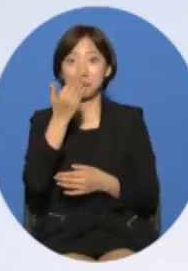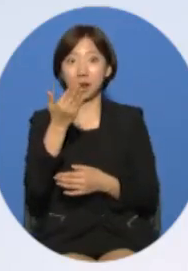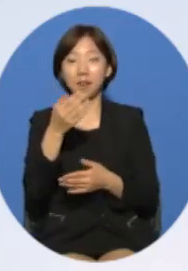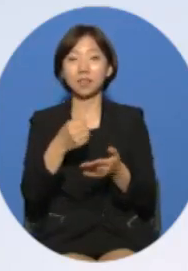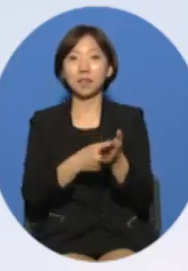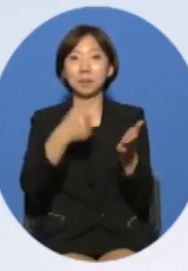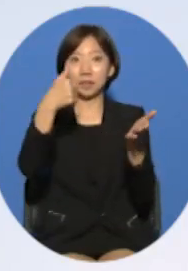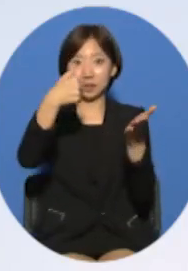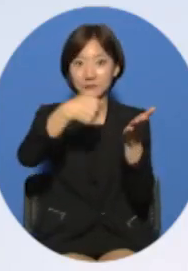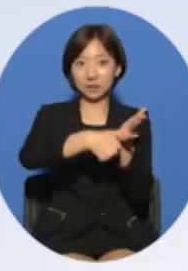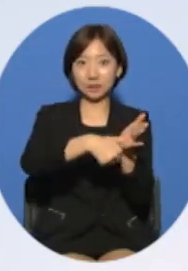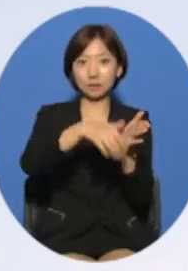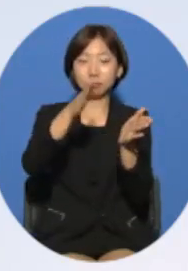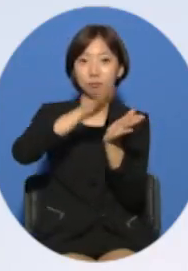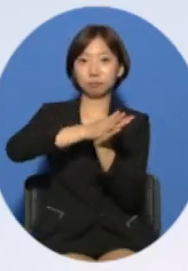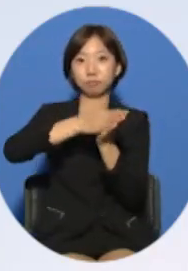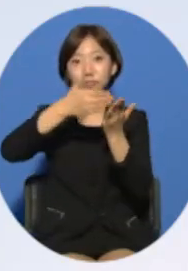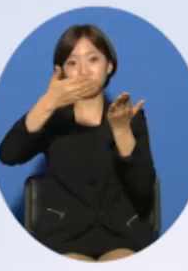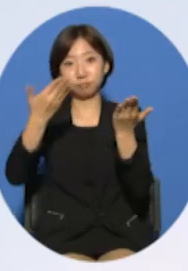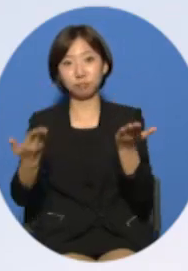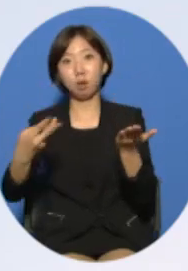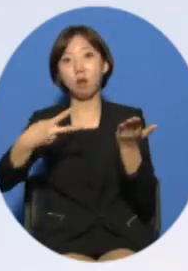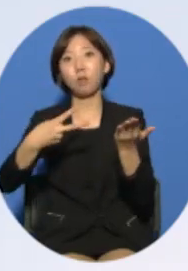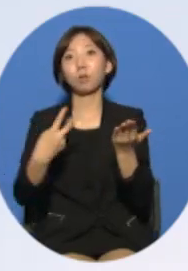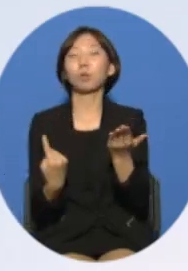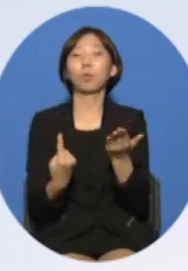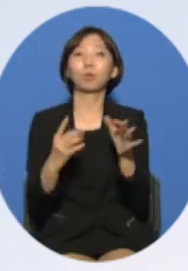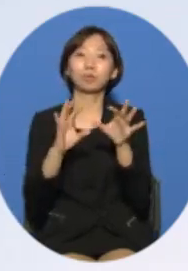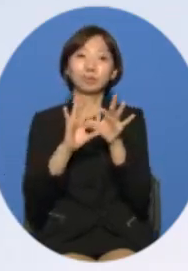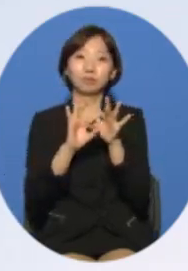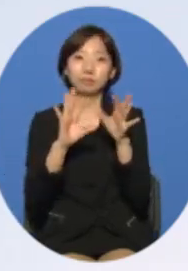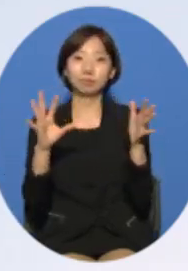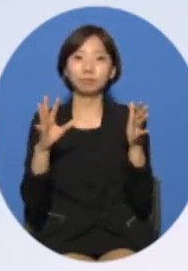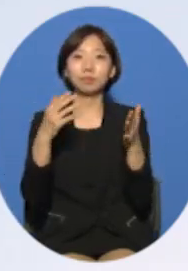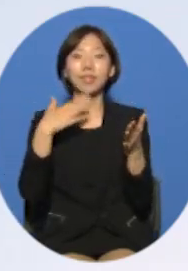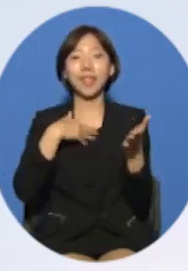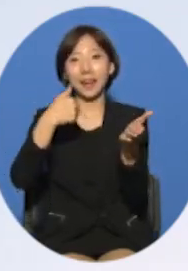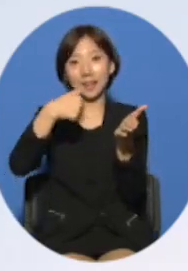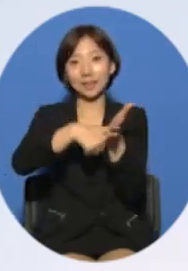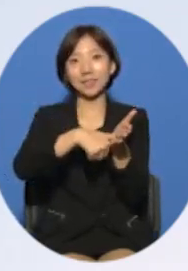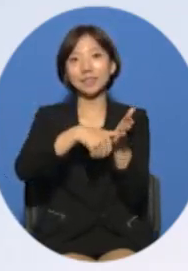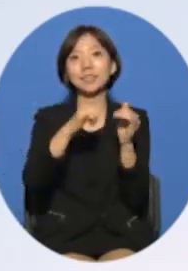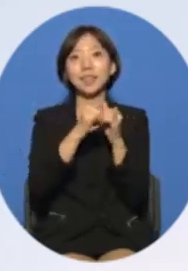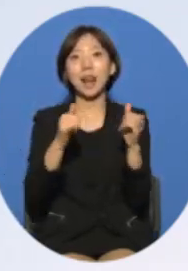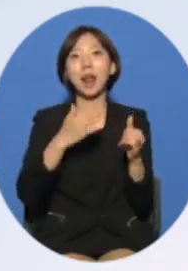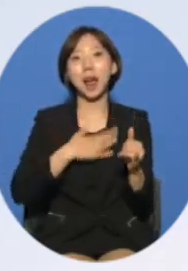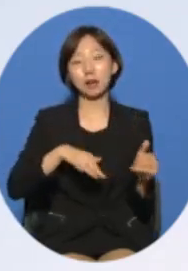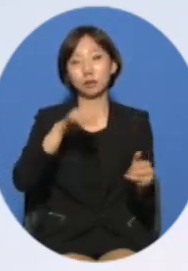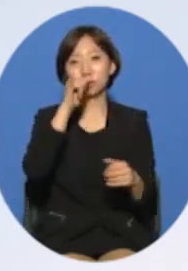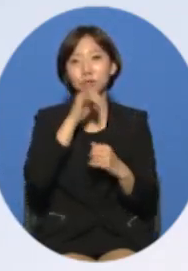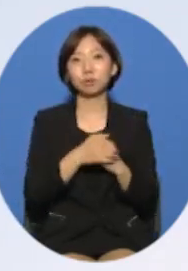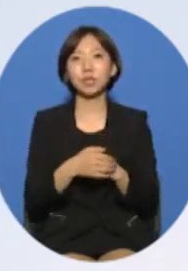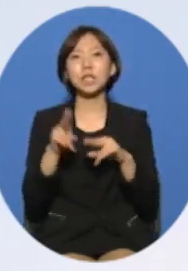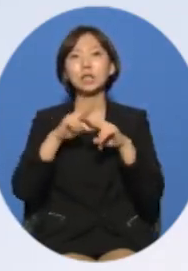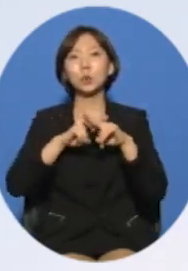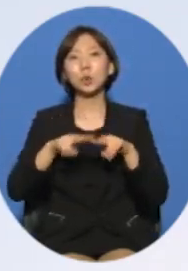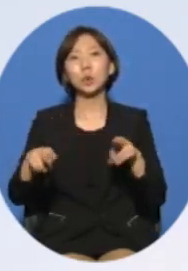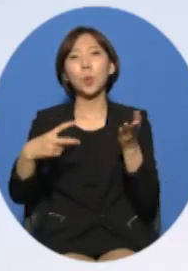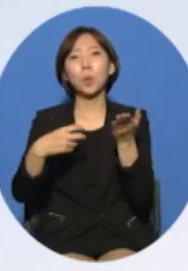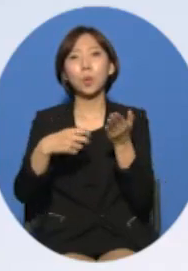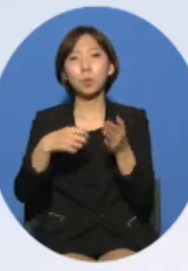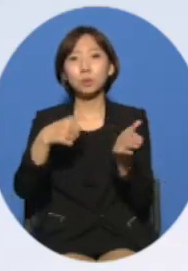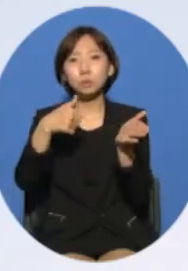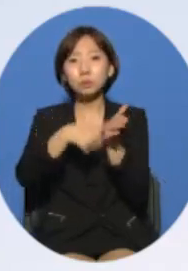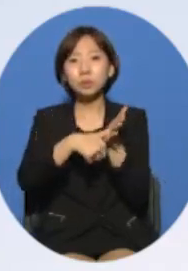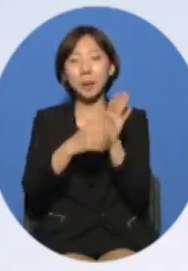이게 전사가 되면 이 거꾸로 가지 않습니까? 그렇죠. 그래서 어떤 것이 선거인 것이다. 그래서 무효표 방지 표시입니다. 아, 그것도